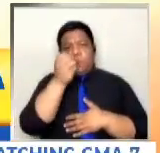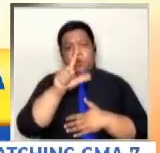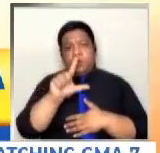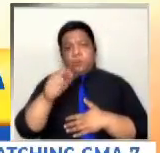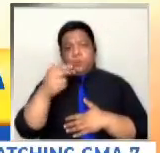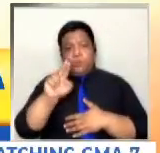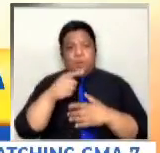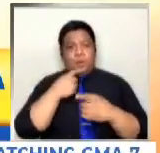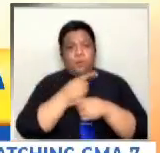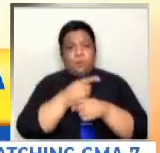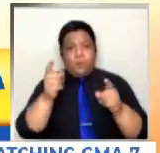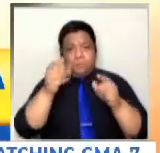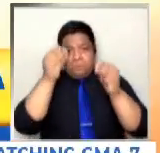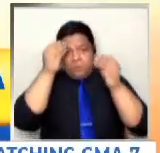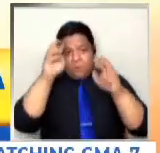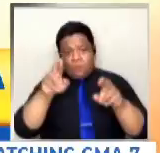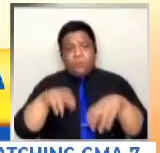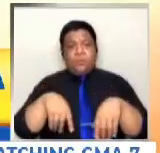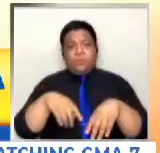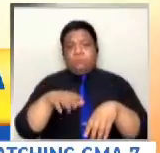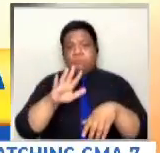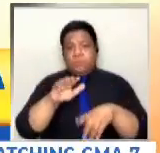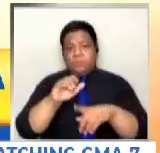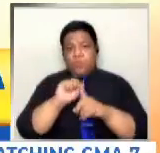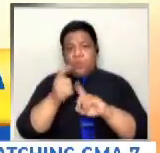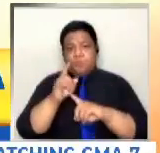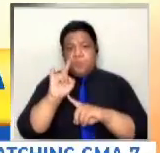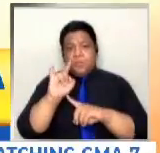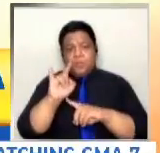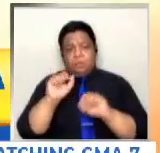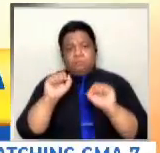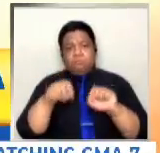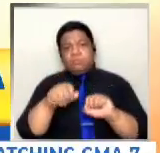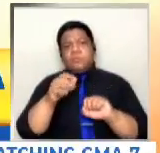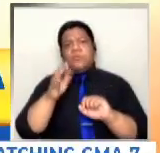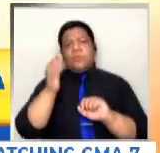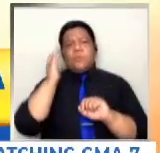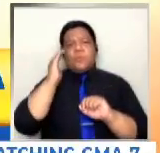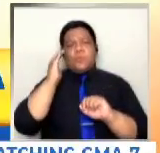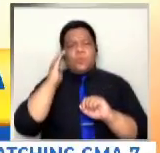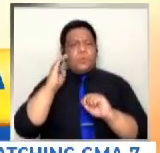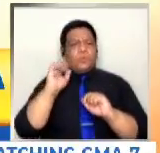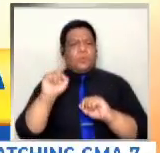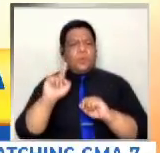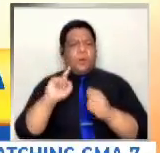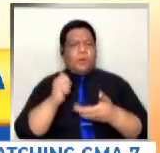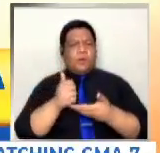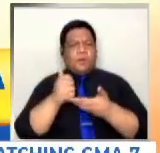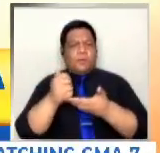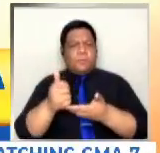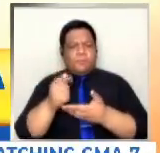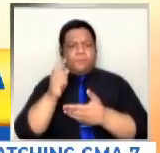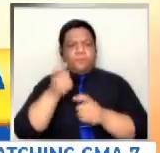ating mga mayor sa kanilang mga social media pages para malaman kung ano yung naman ibibigay na ayuda mula sa local government.